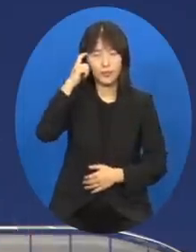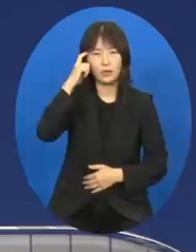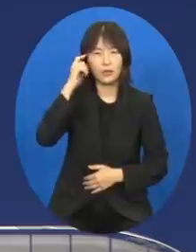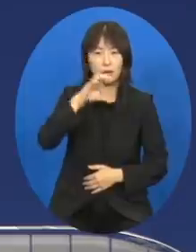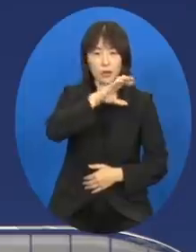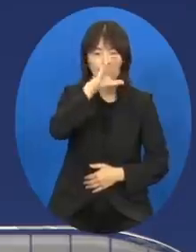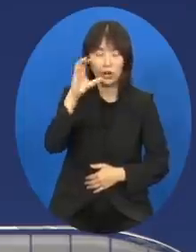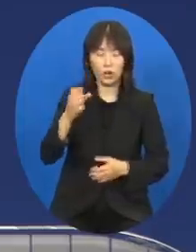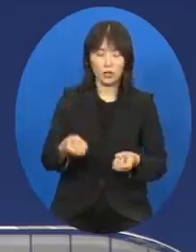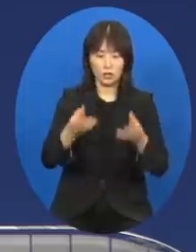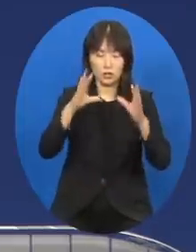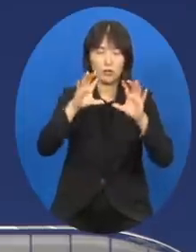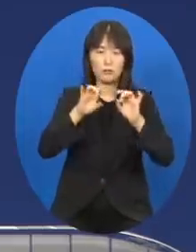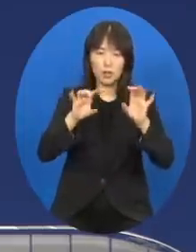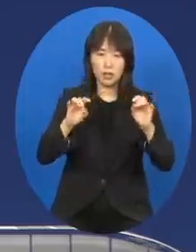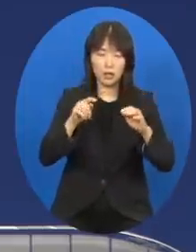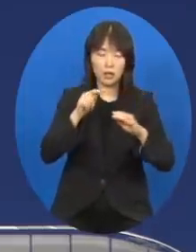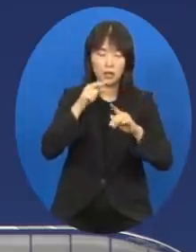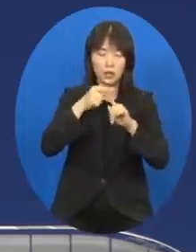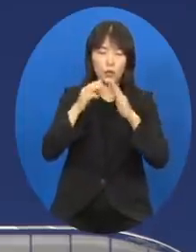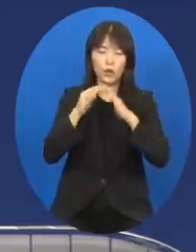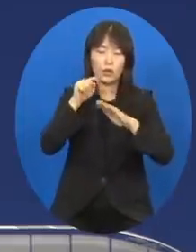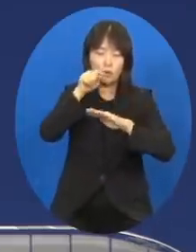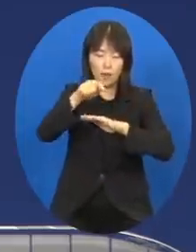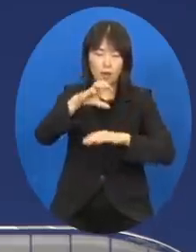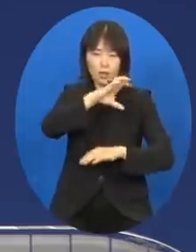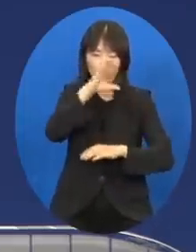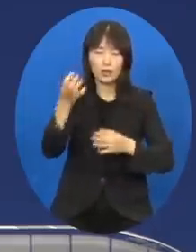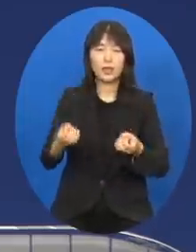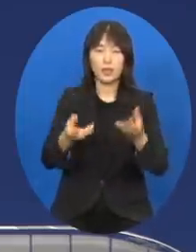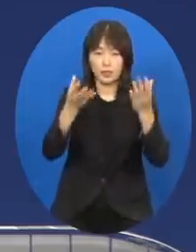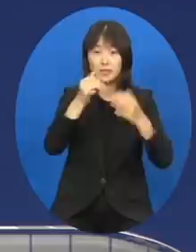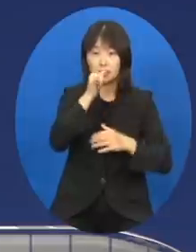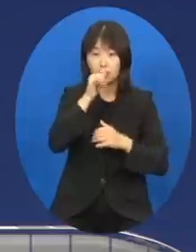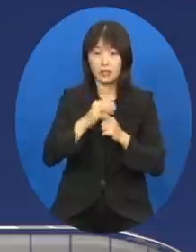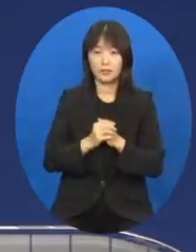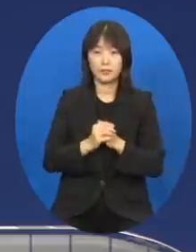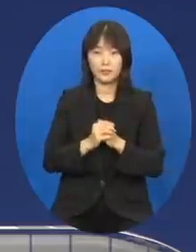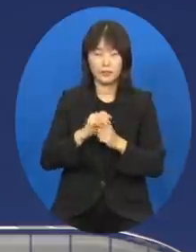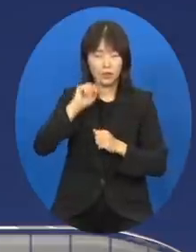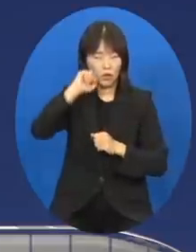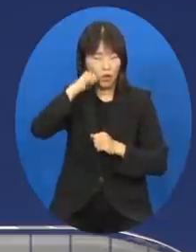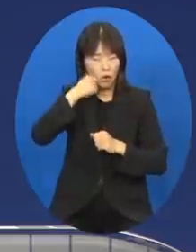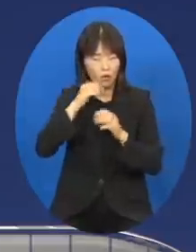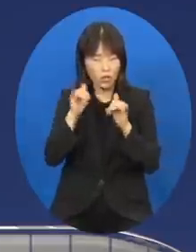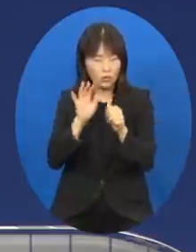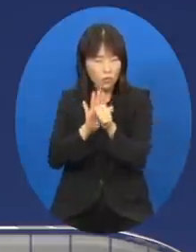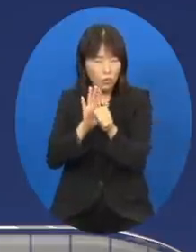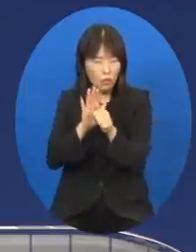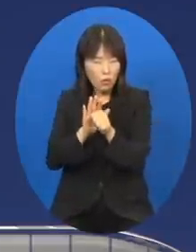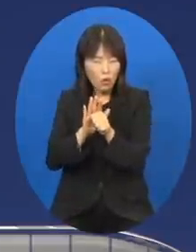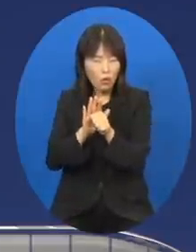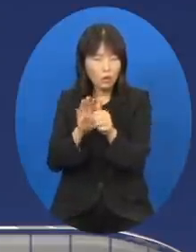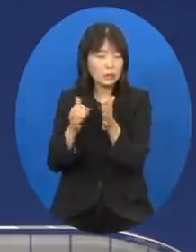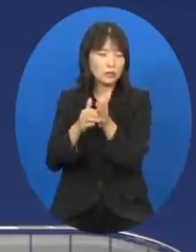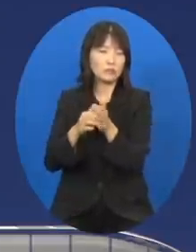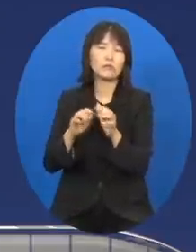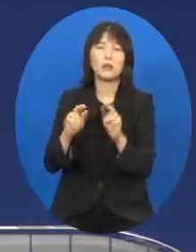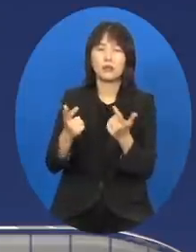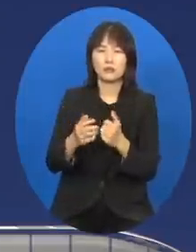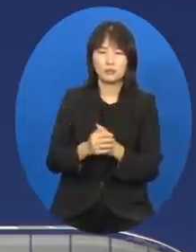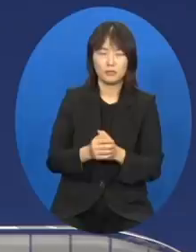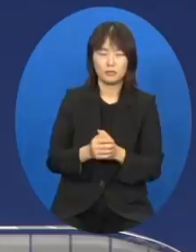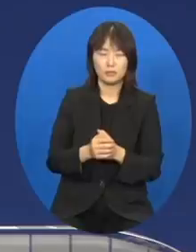성탄절마다 우리가 교회 밖 성탄절 행사를 합니다. 그건 어려운 이들 도와주는 게 아니에요.